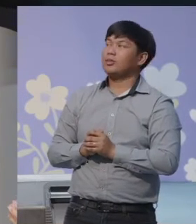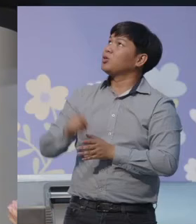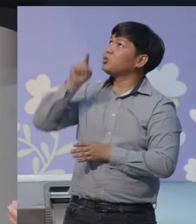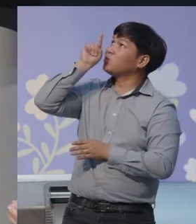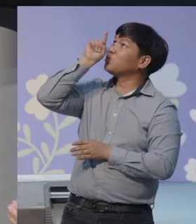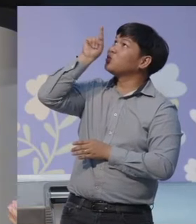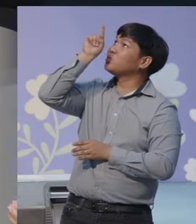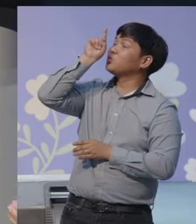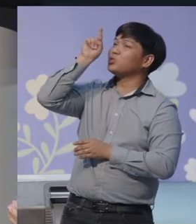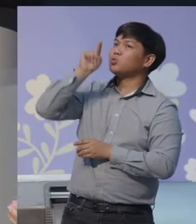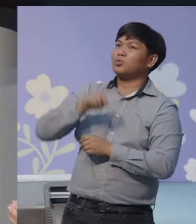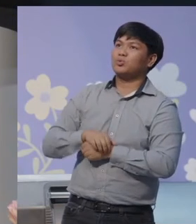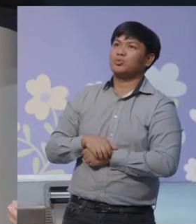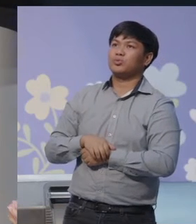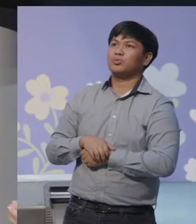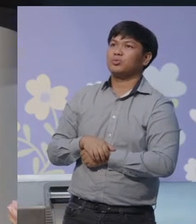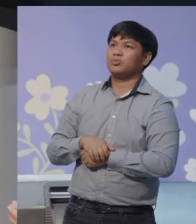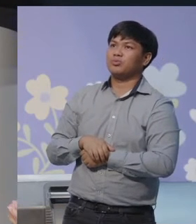Ikaw